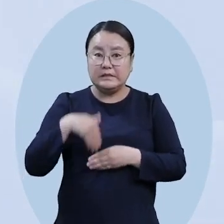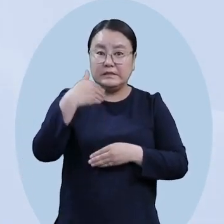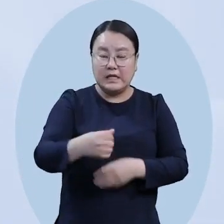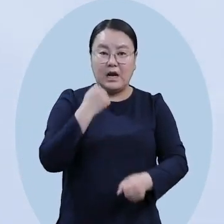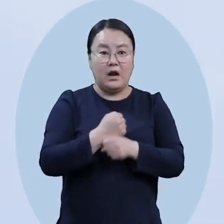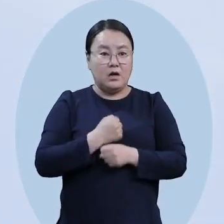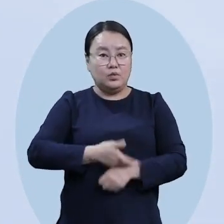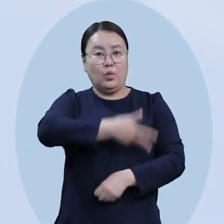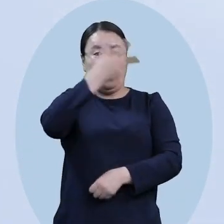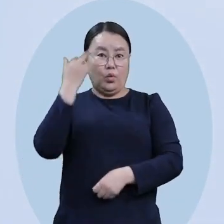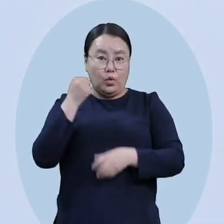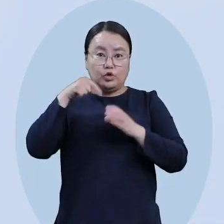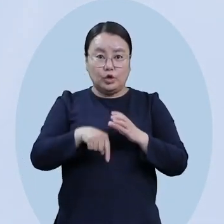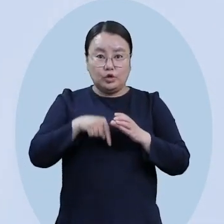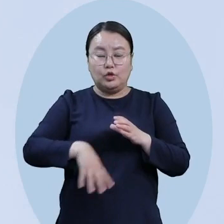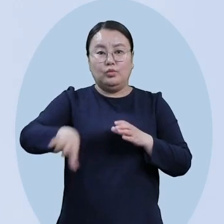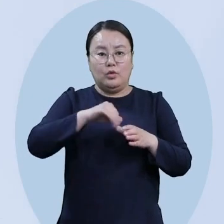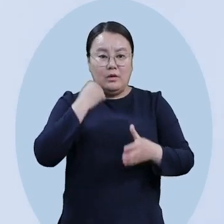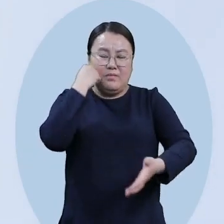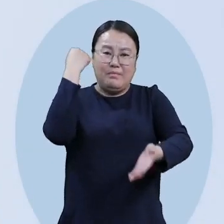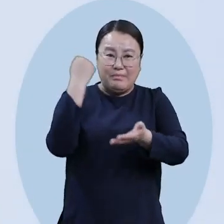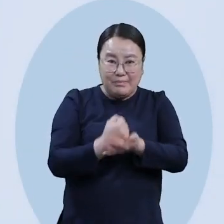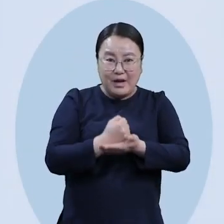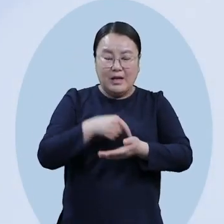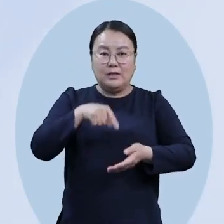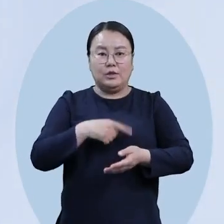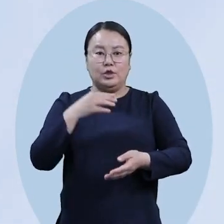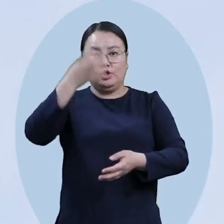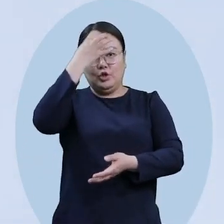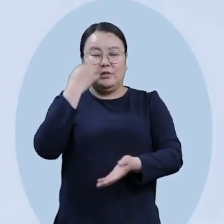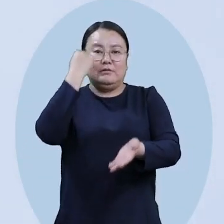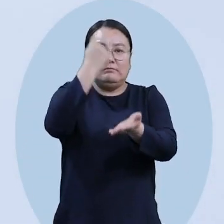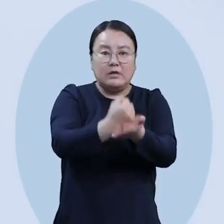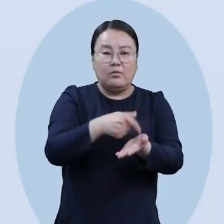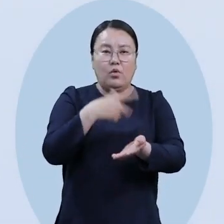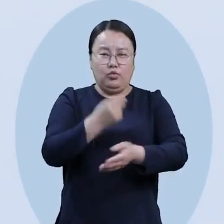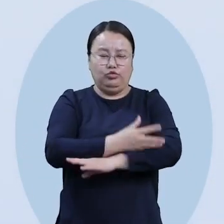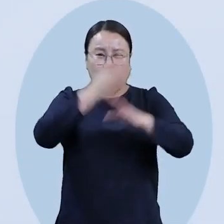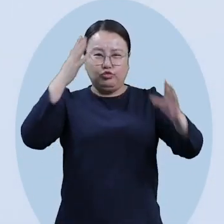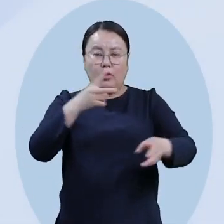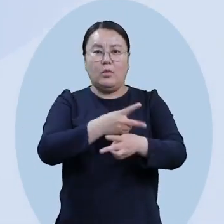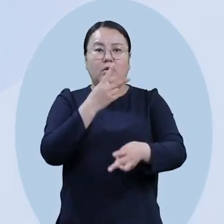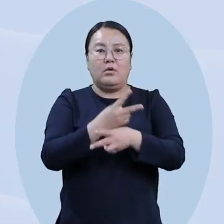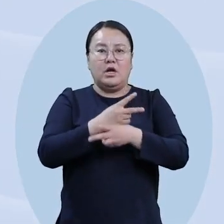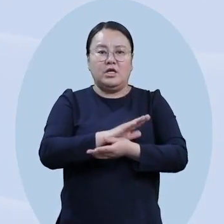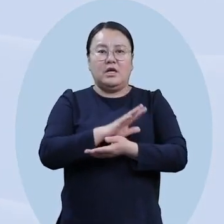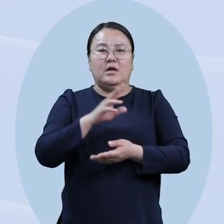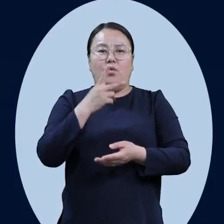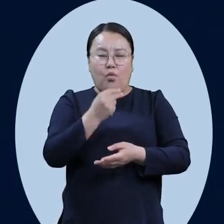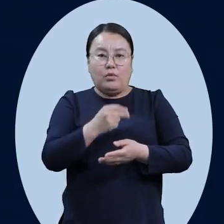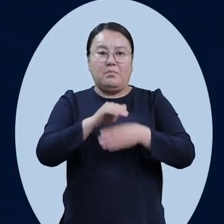хойш ажлын 3 өдрийн дотор уг ихийг нотлон баталгаажуулж, төрийн тамаг дарж үндсэн хуулийн уг ихийн хамт